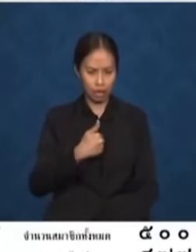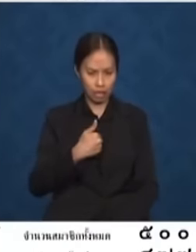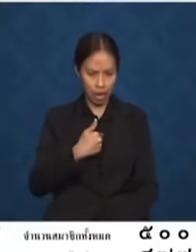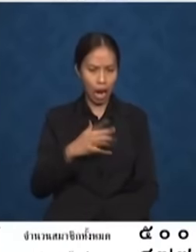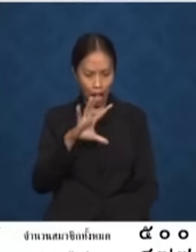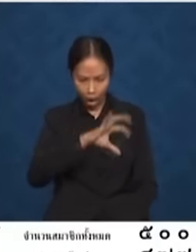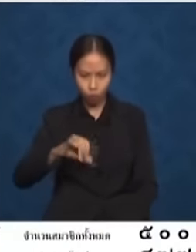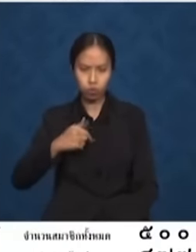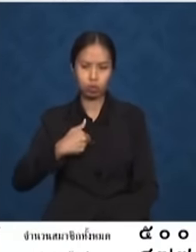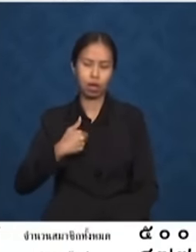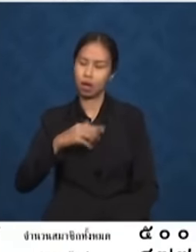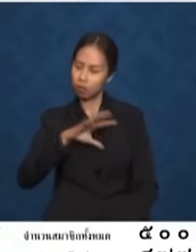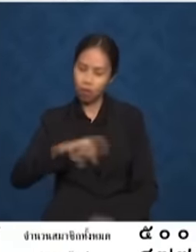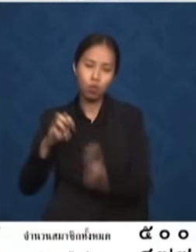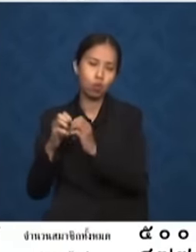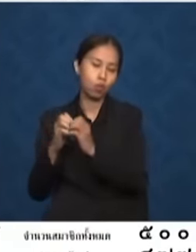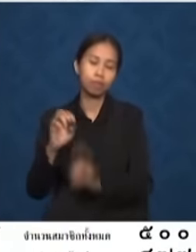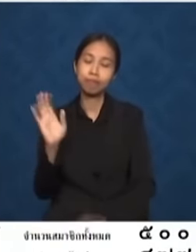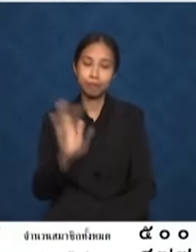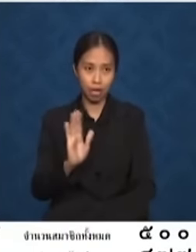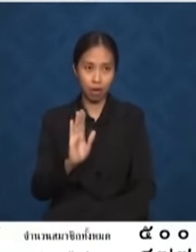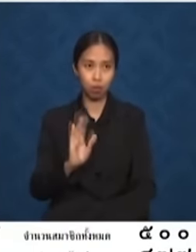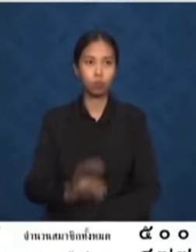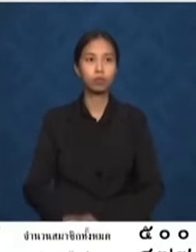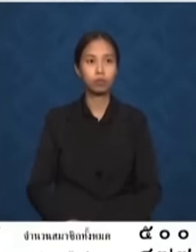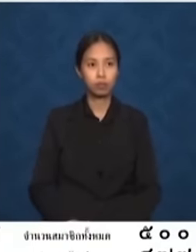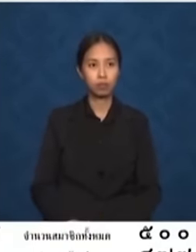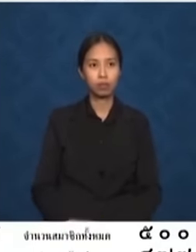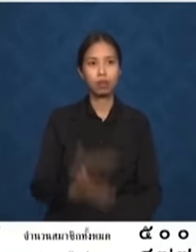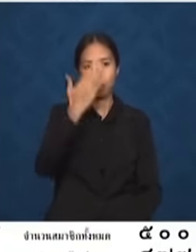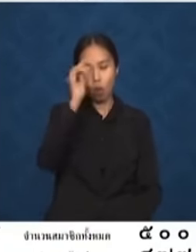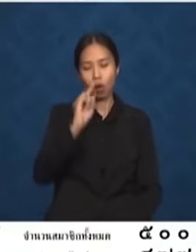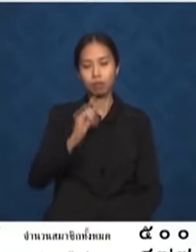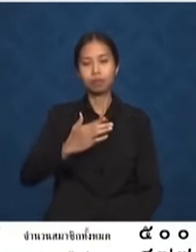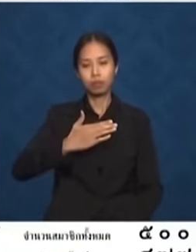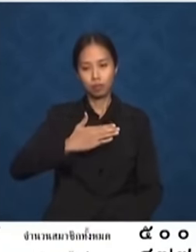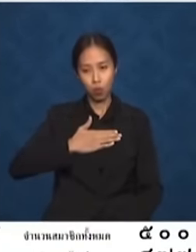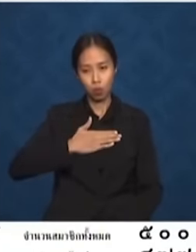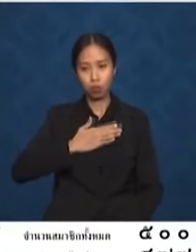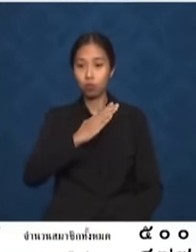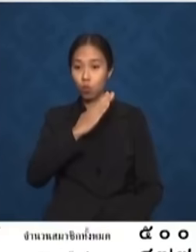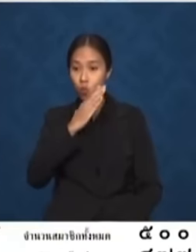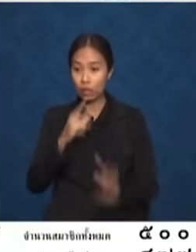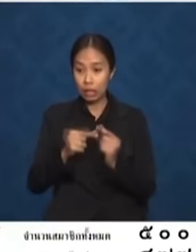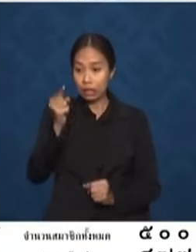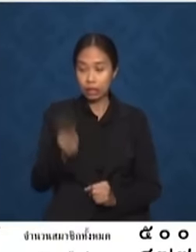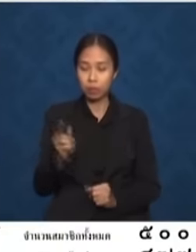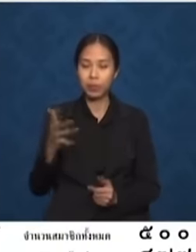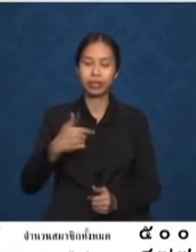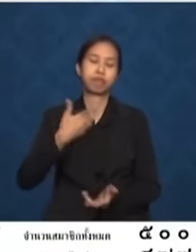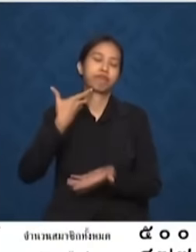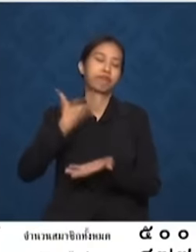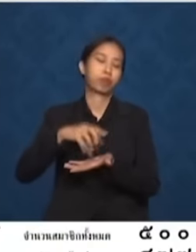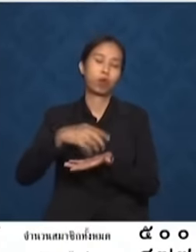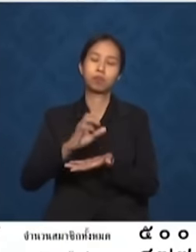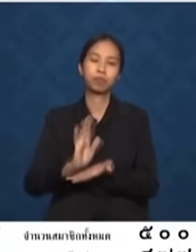บผมเรียนด้วยความเคารพว่าคนอย่างผมถ้าไม่ใช่ความจริงไม่พูดแล้วสิ่